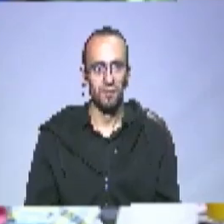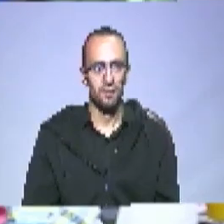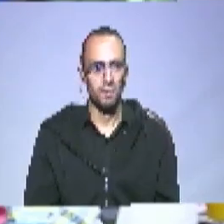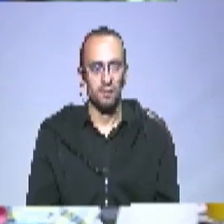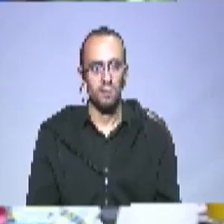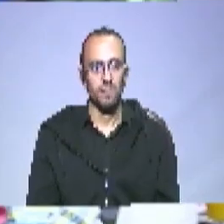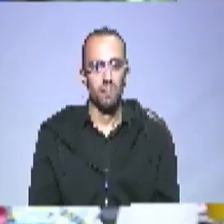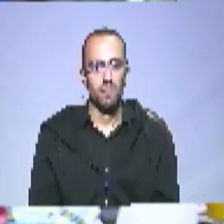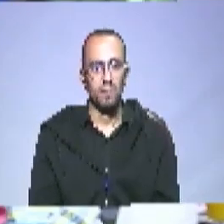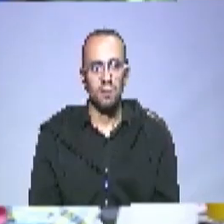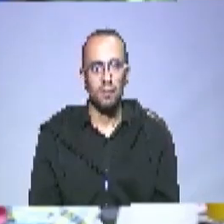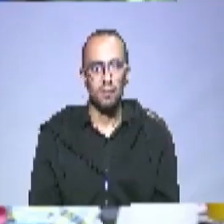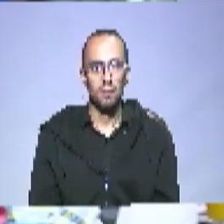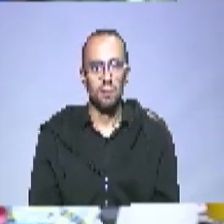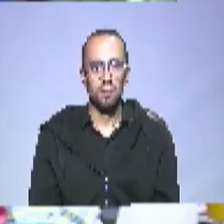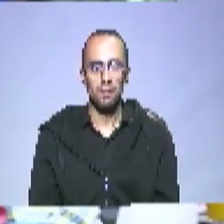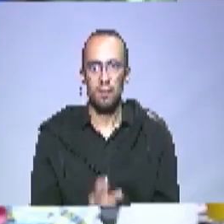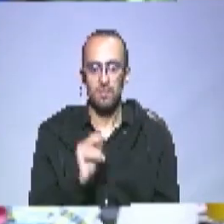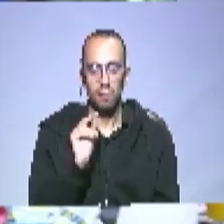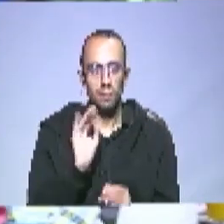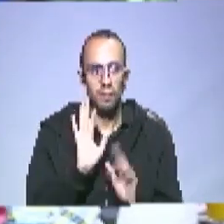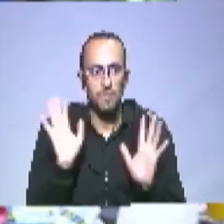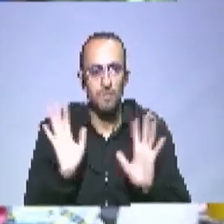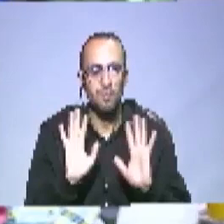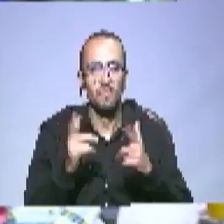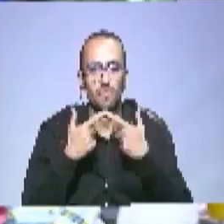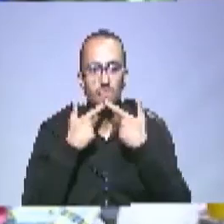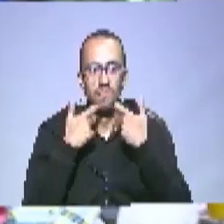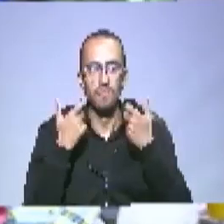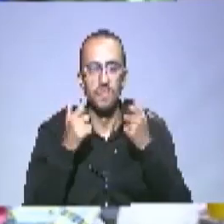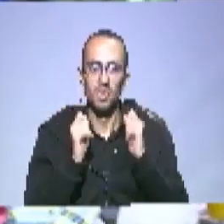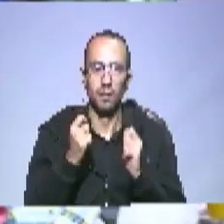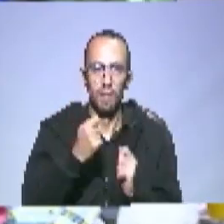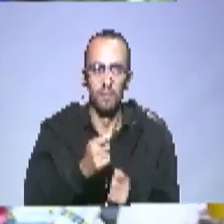دول بيدوها طعم ونكهه رائعه جدا.